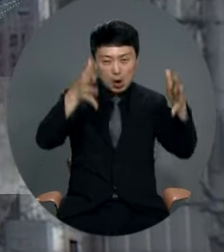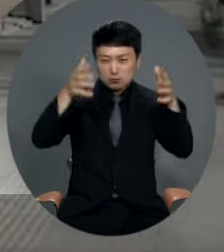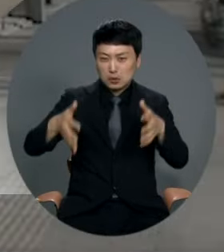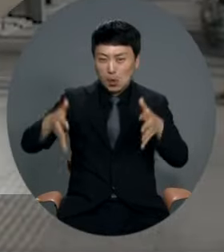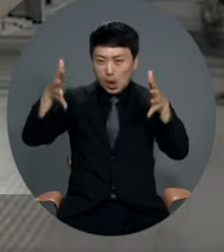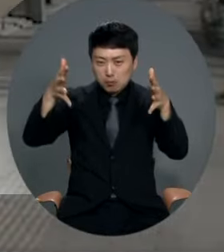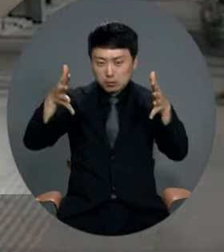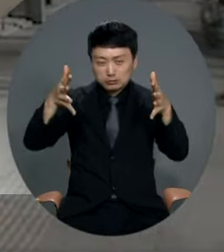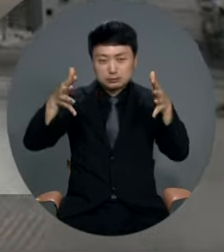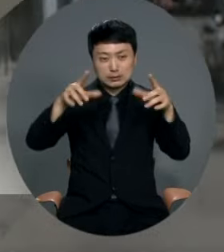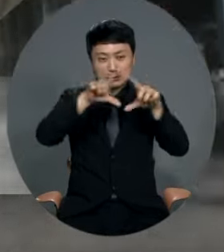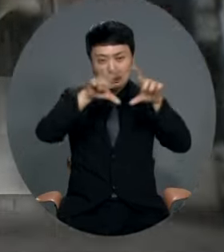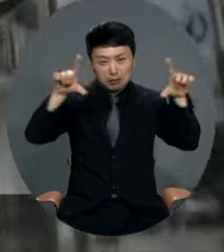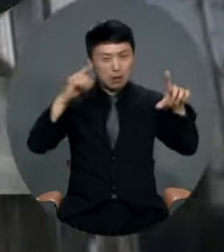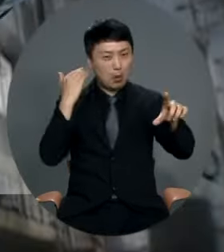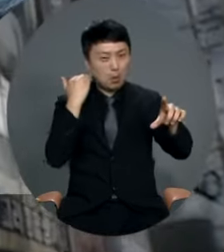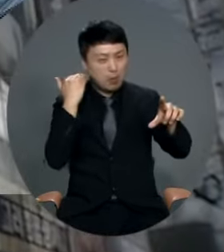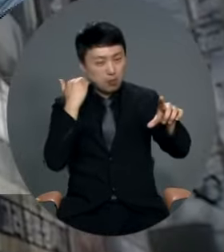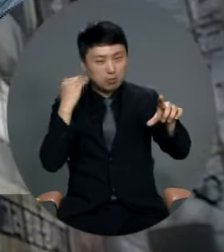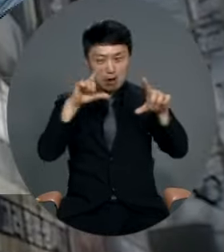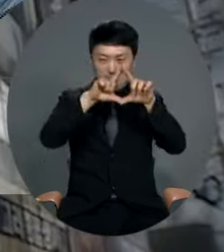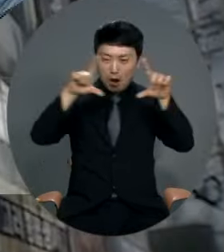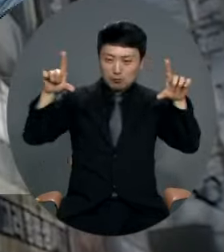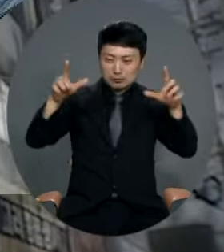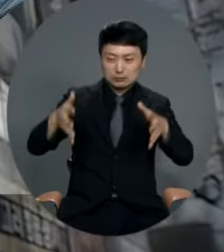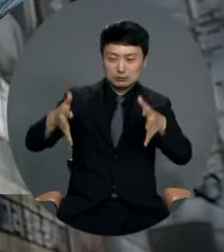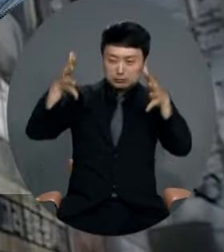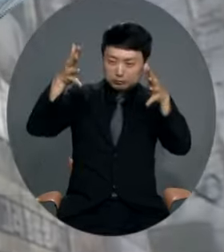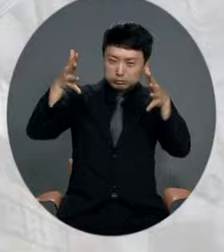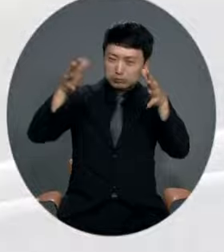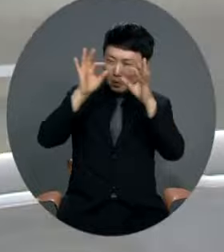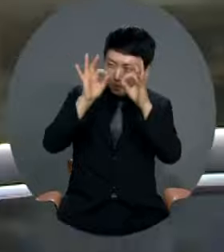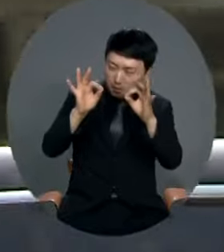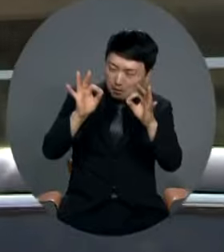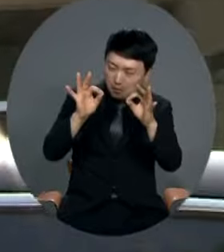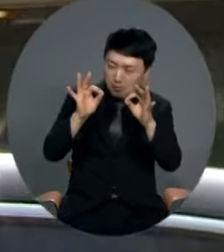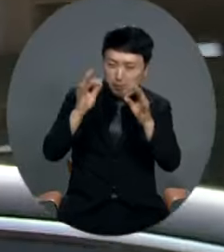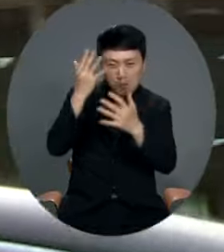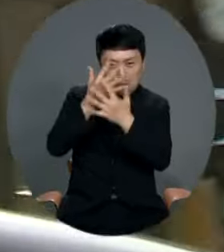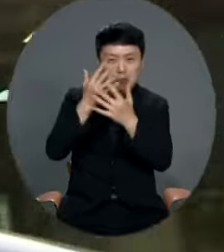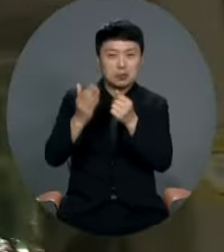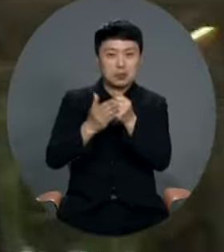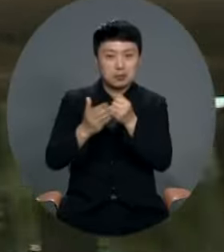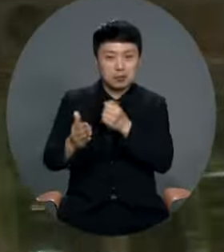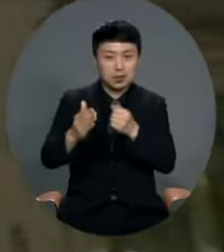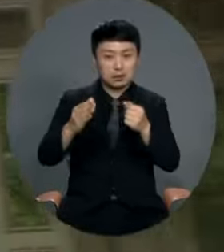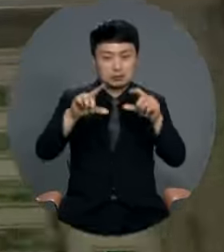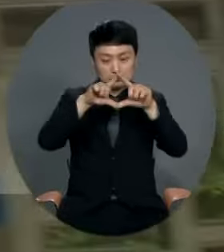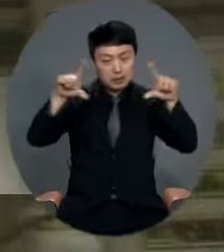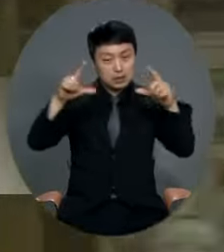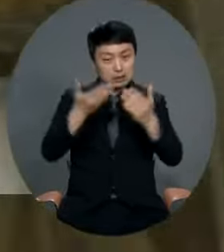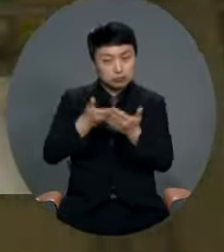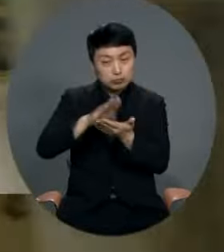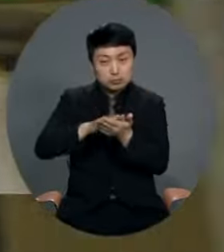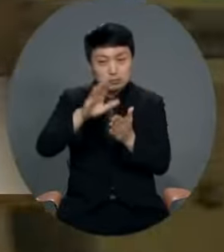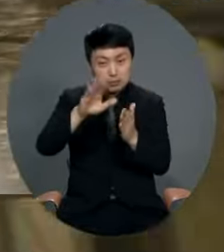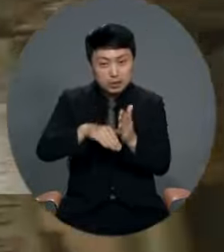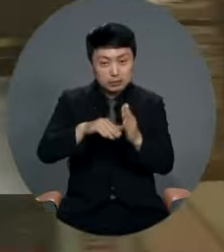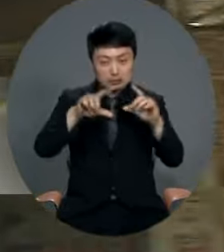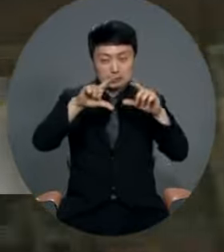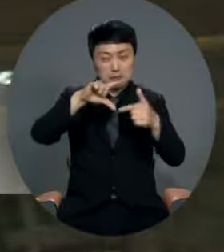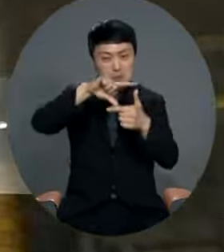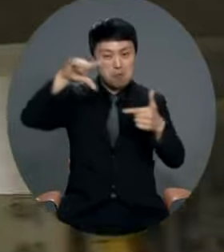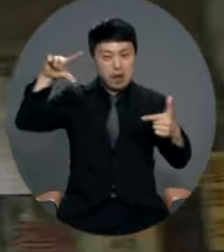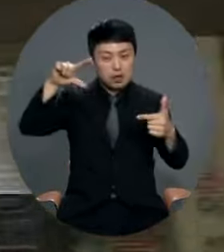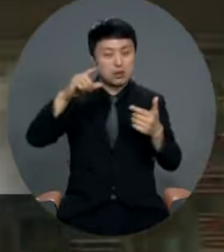아니라 간판 사이로 건물이 보이는 것 같은 느낌이 들 정도였습니다. 간판 정비 사업 초기에는 너무 크고 툭 튀어나온